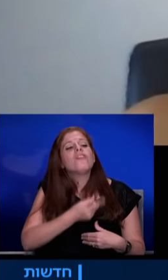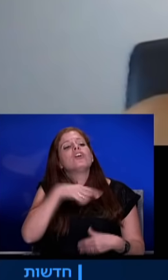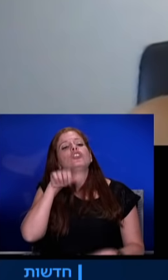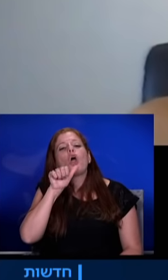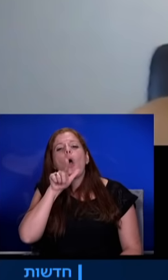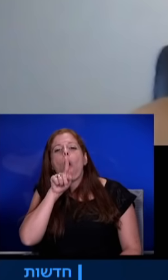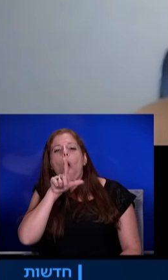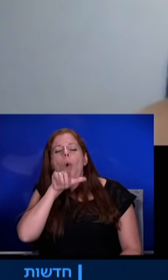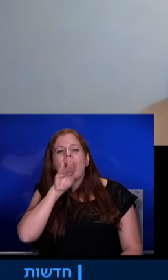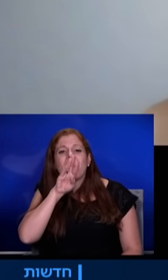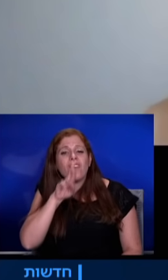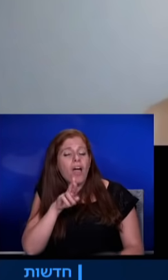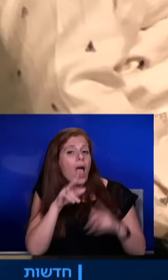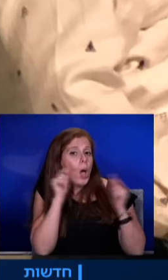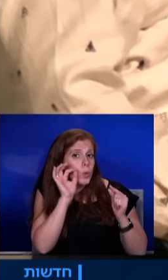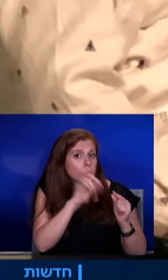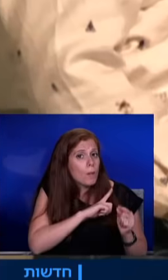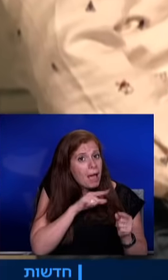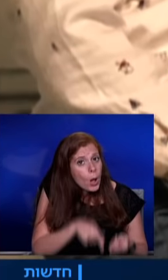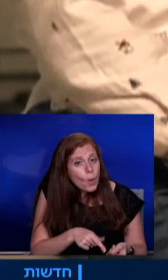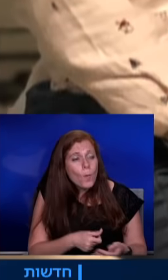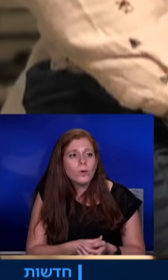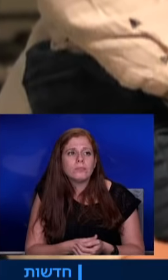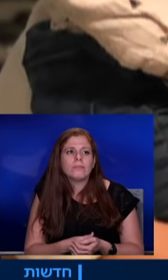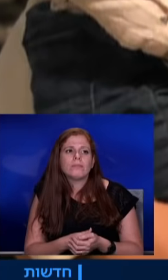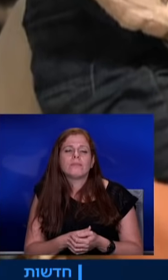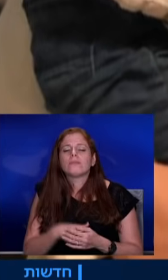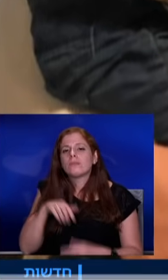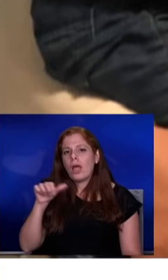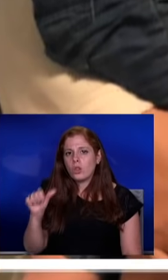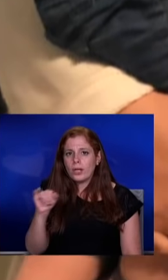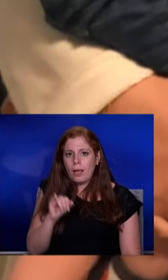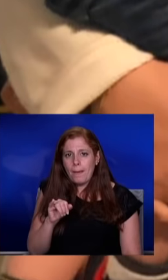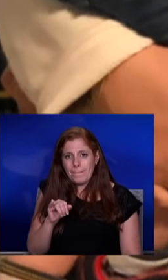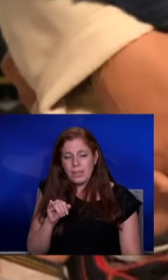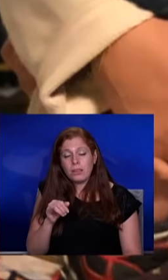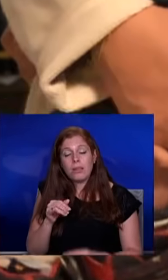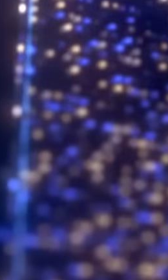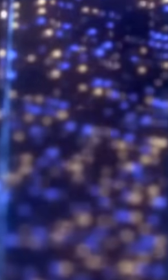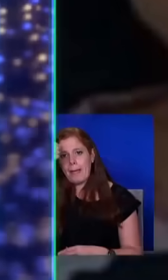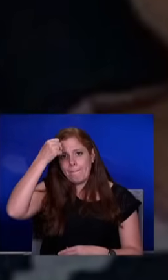ושאוליבר החתול שלו מחכה לו פה. אנטוניה ימין, ברלין.